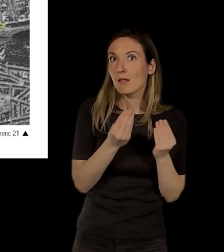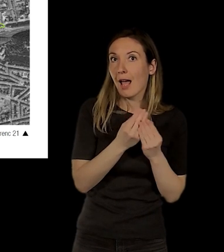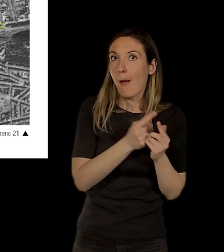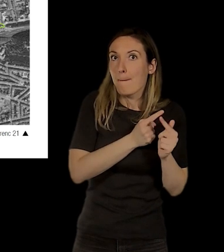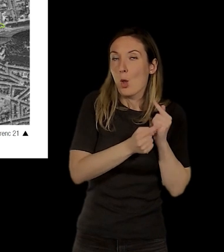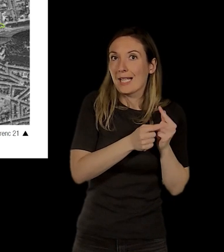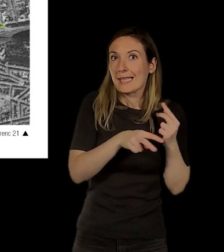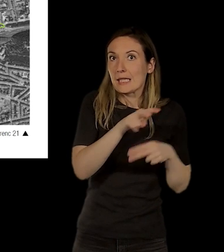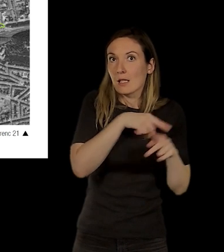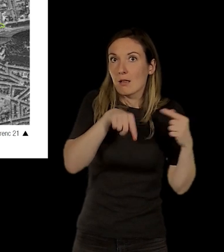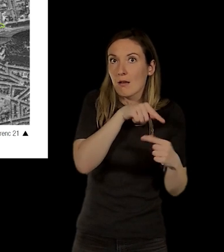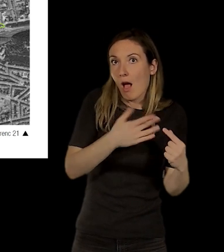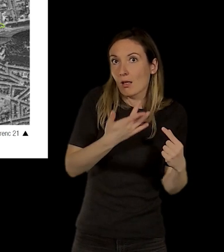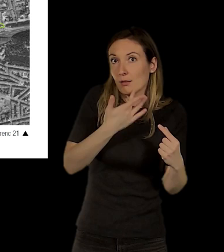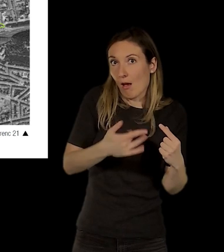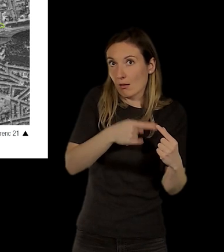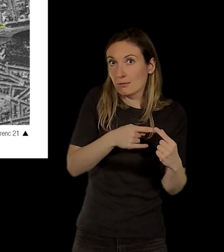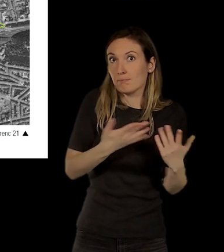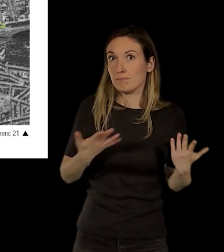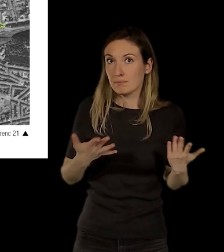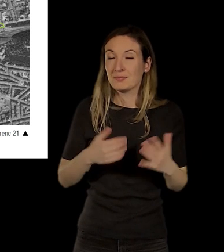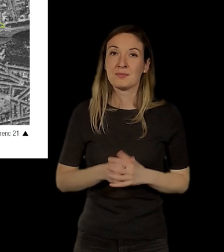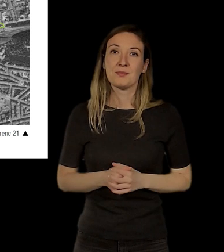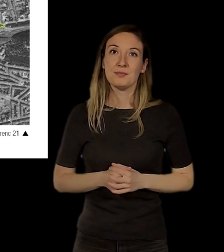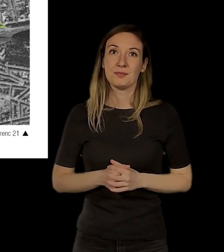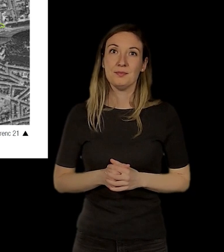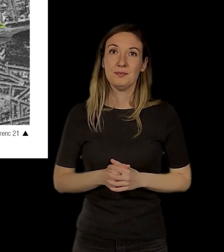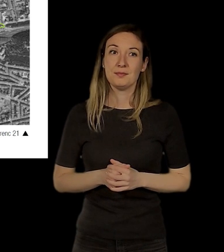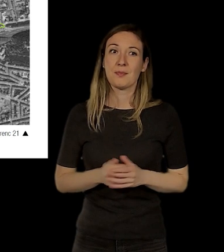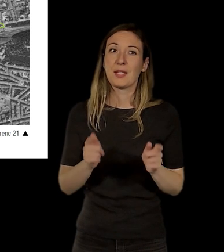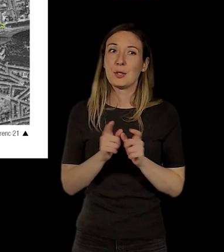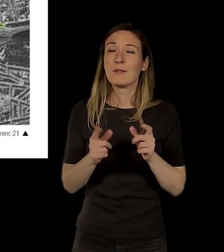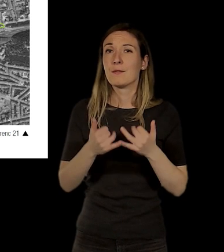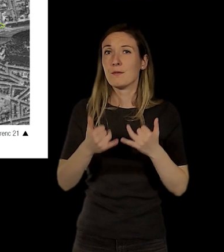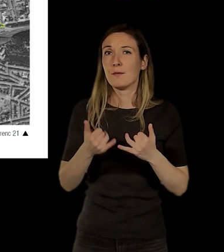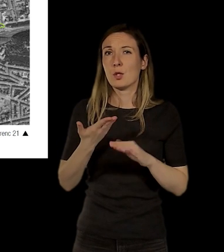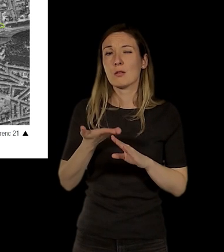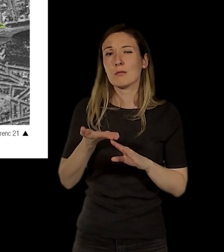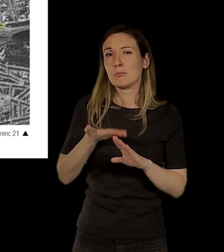splnil, tak to, co budeme dneska ukazovat, je stav, který začal